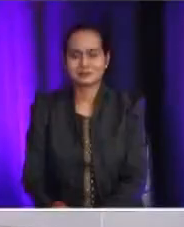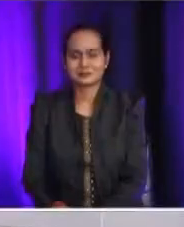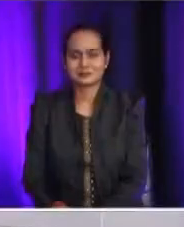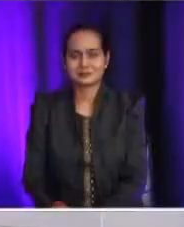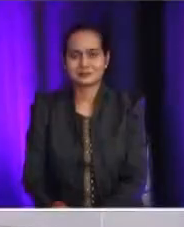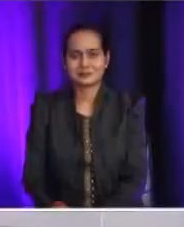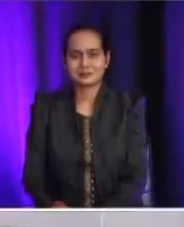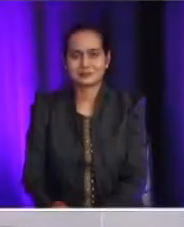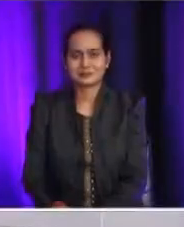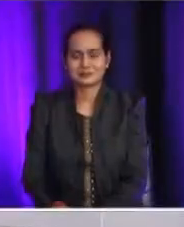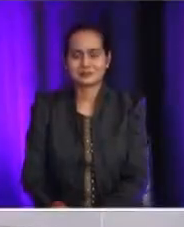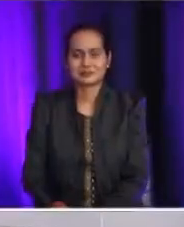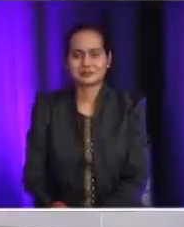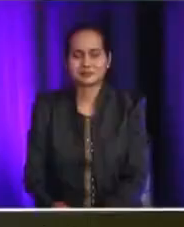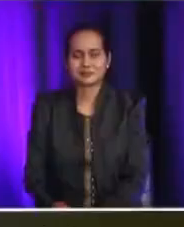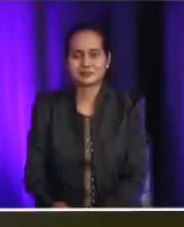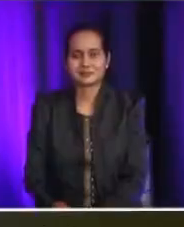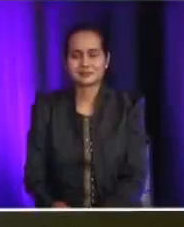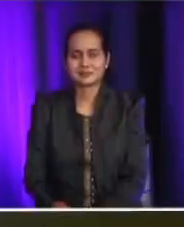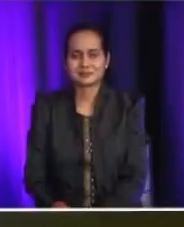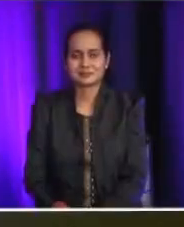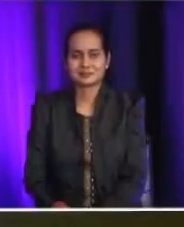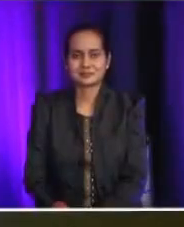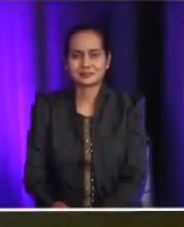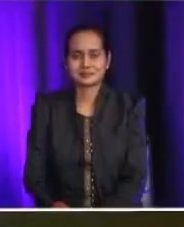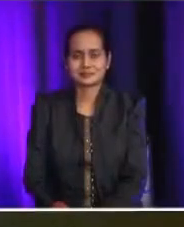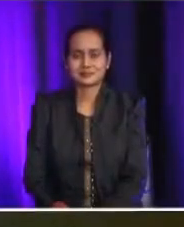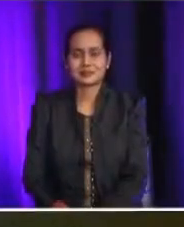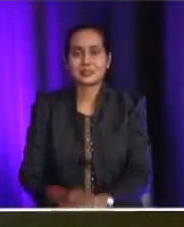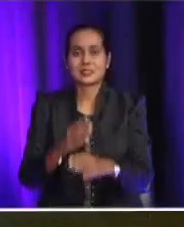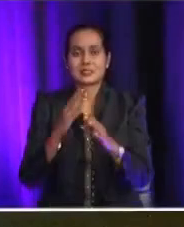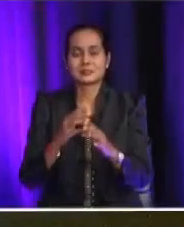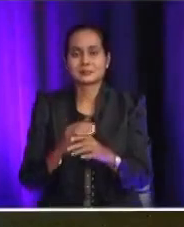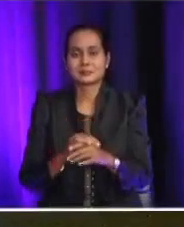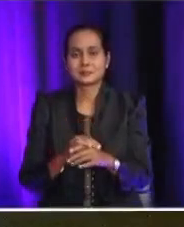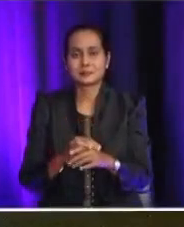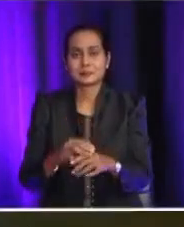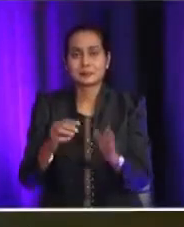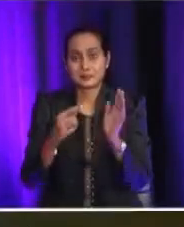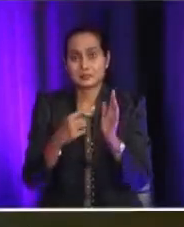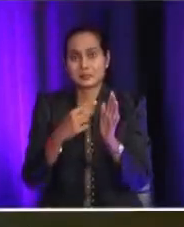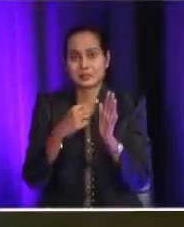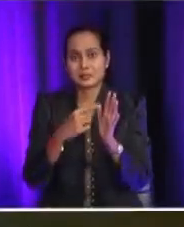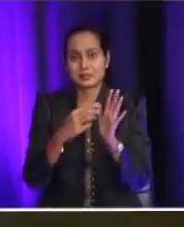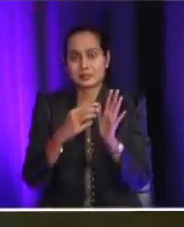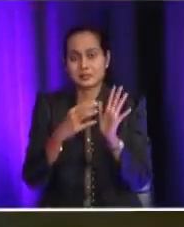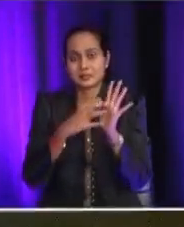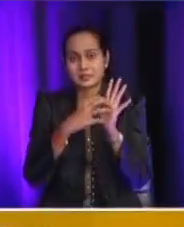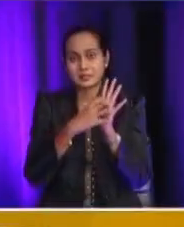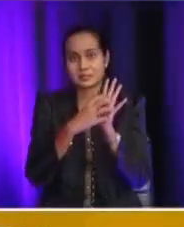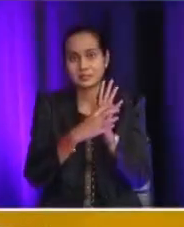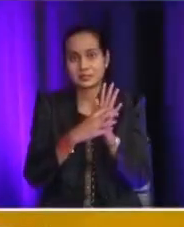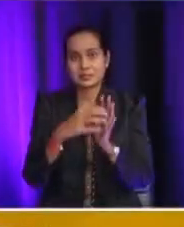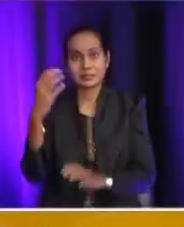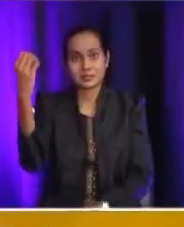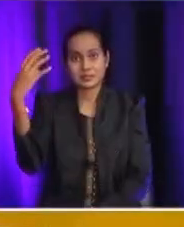saya dekat warna merah ni cikgu. Betul. Jadi sebenarnya Akmal, ini ialah lampu isyarat. Kalau kita berada di